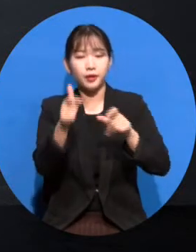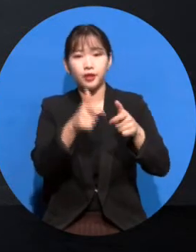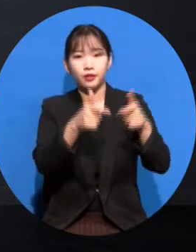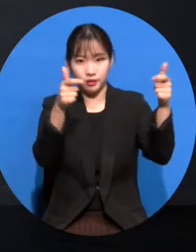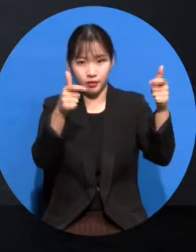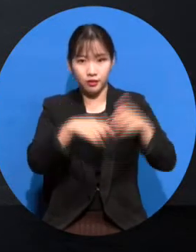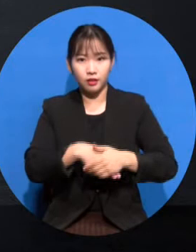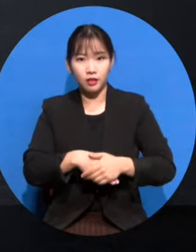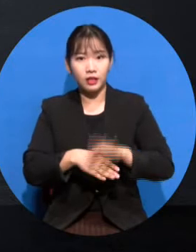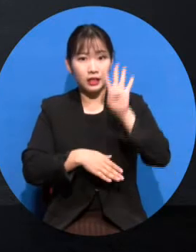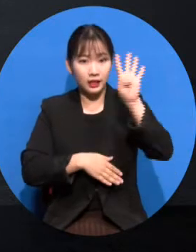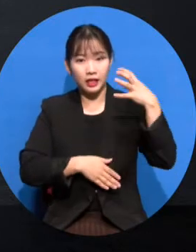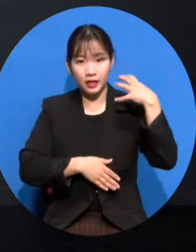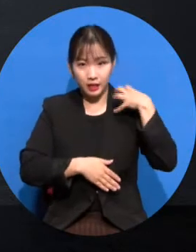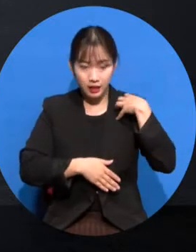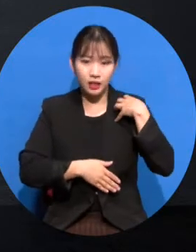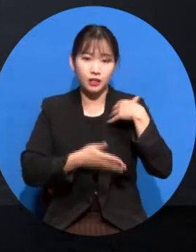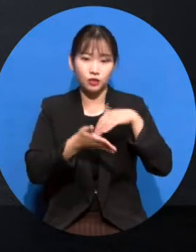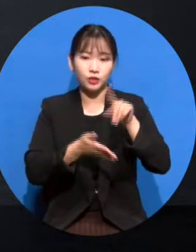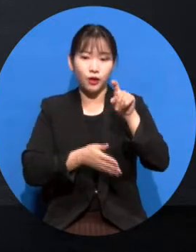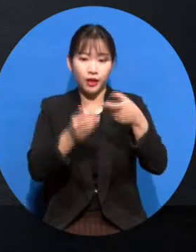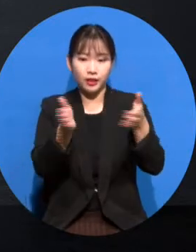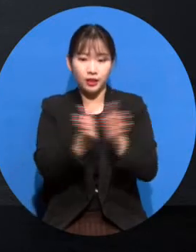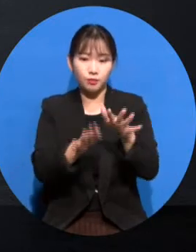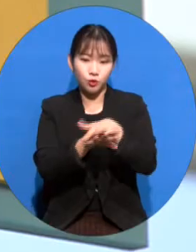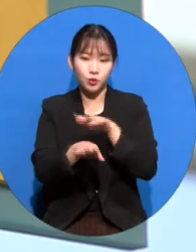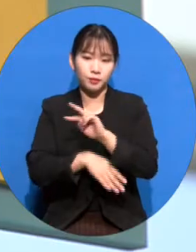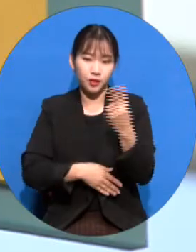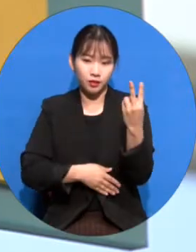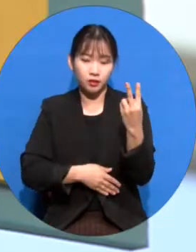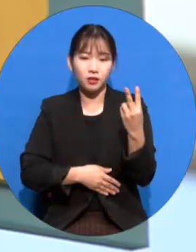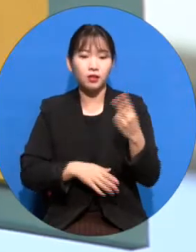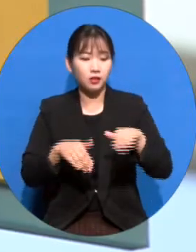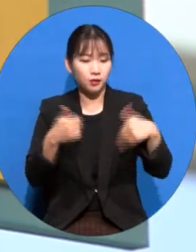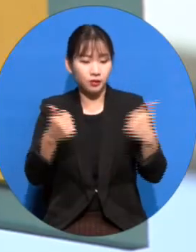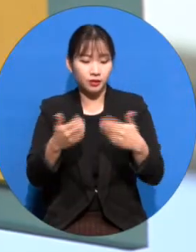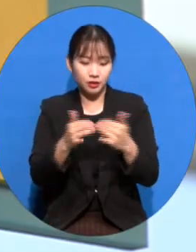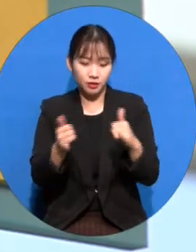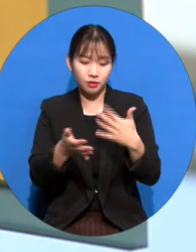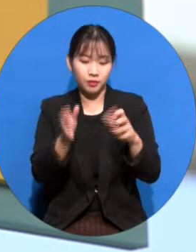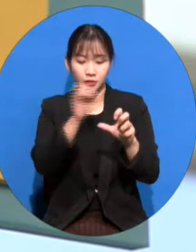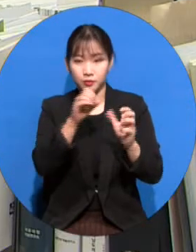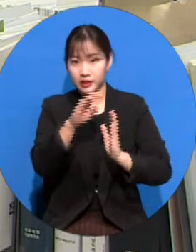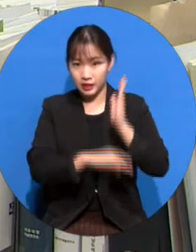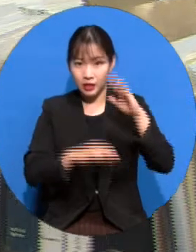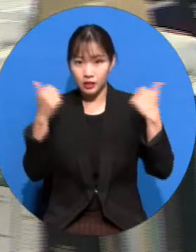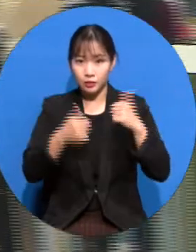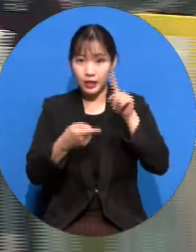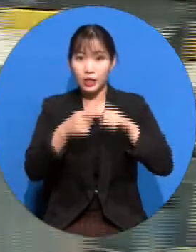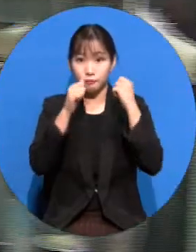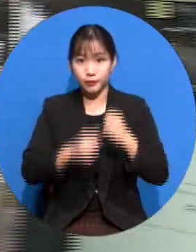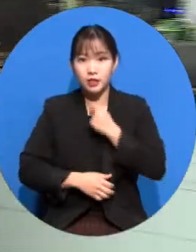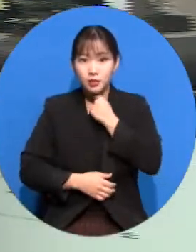늘어났고 사 담당관 11개 팀으로 조직도 개편됩니다. 도의회 직원 85% 이상이 의회